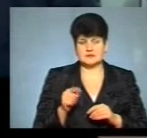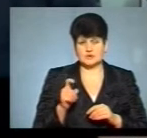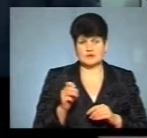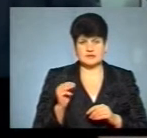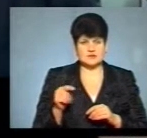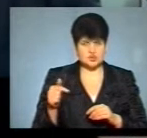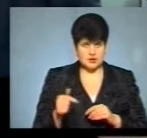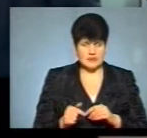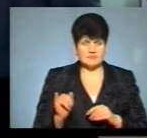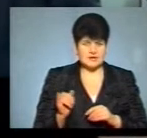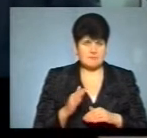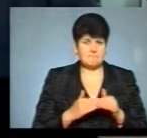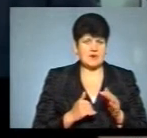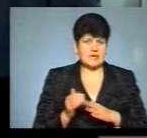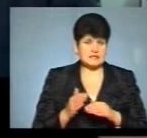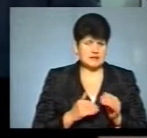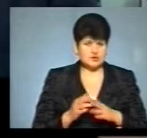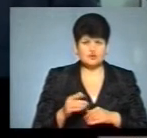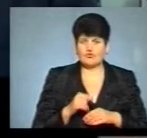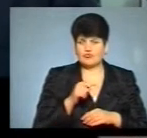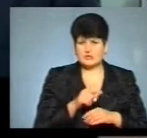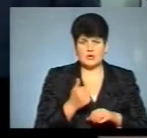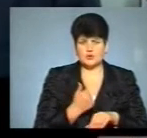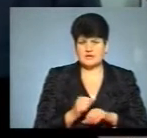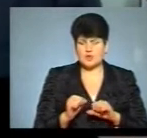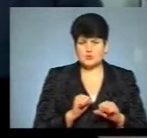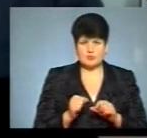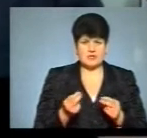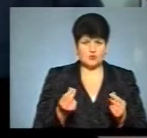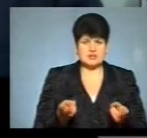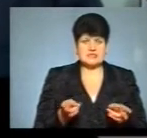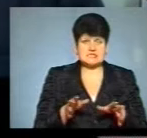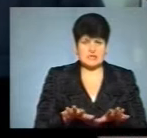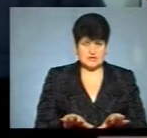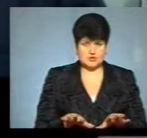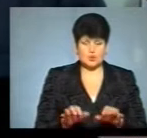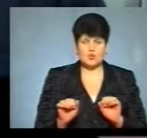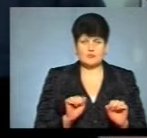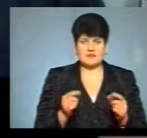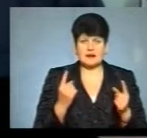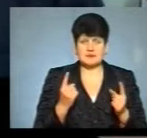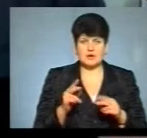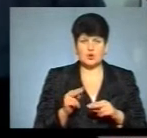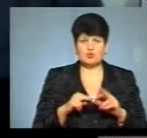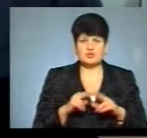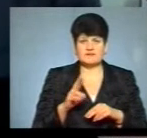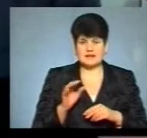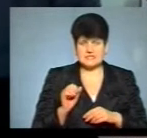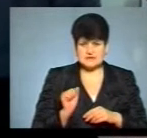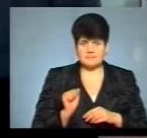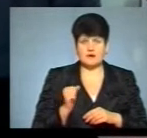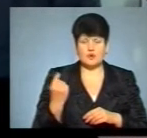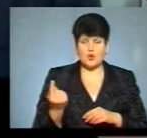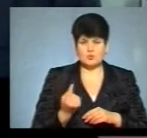1 000 000 гривень. І практично головним розпорядником коштів по дорогі залишено управління капітального будівництва